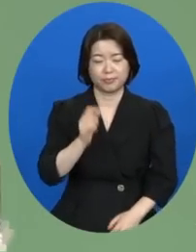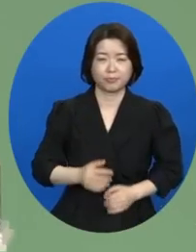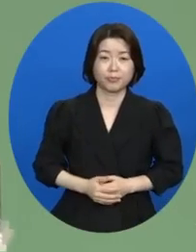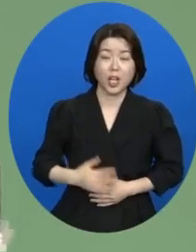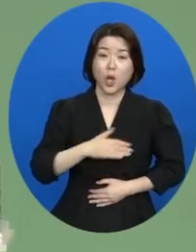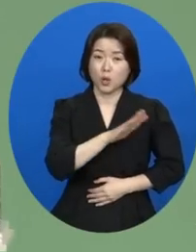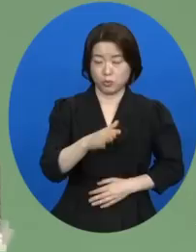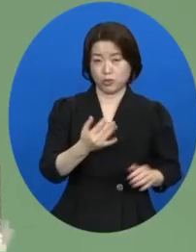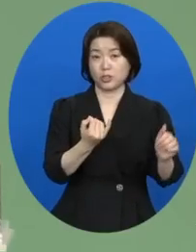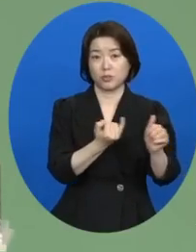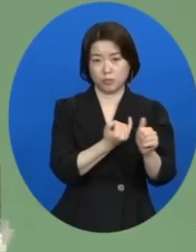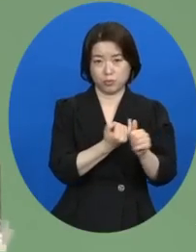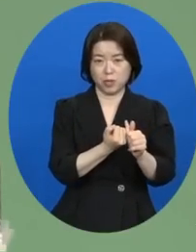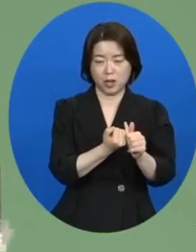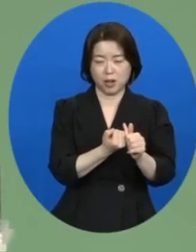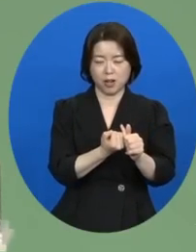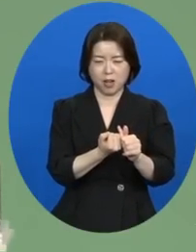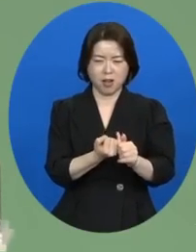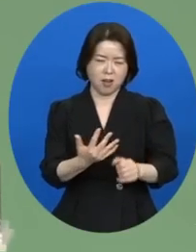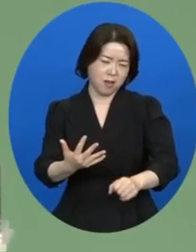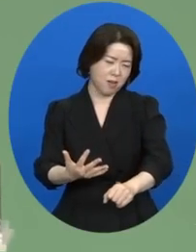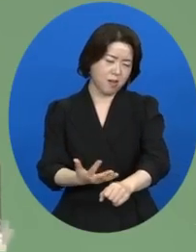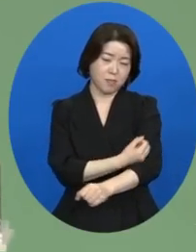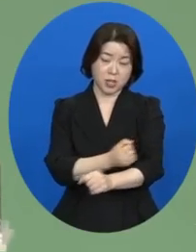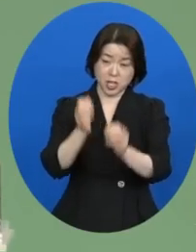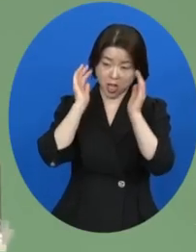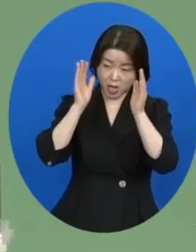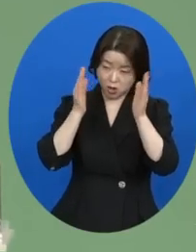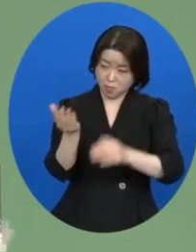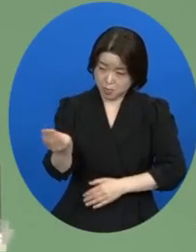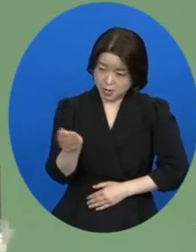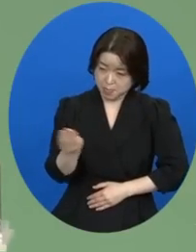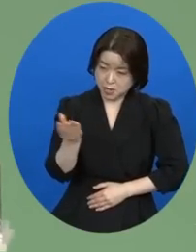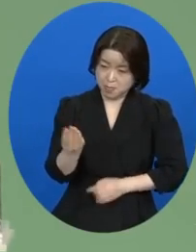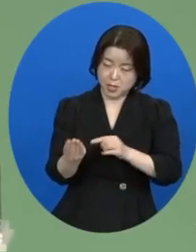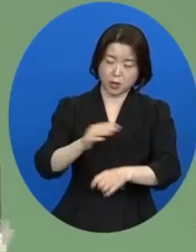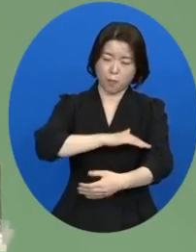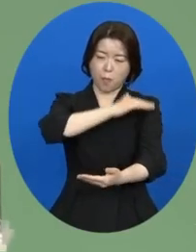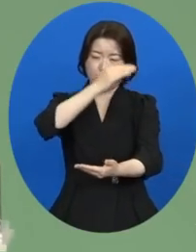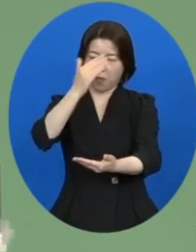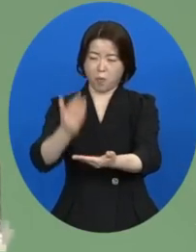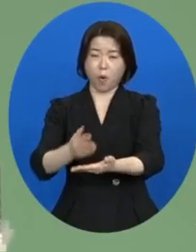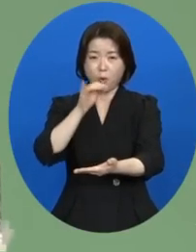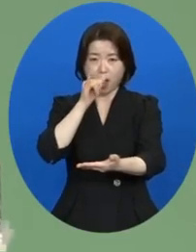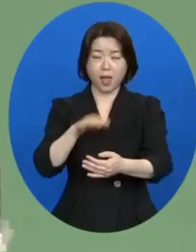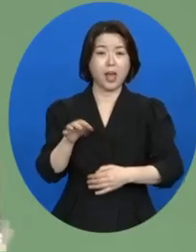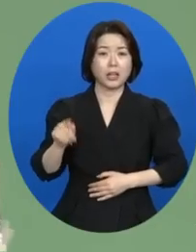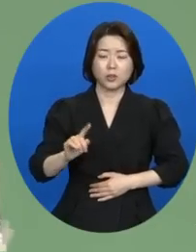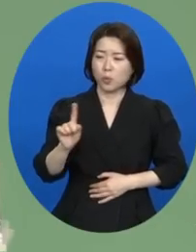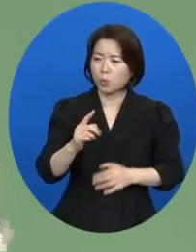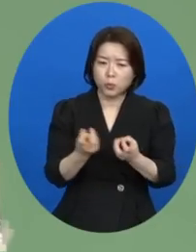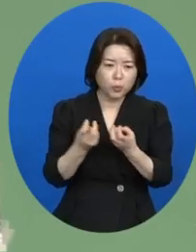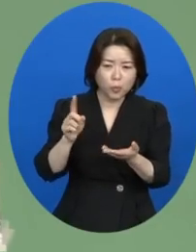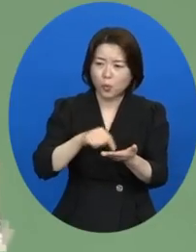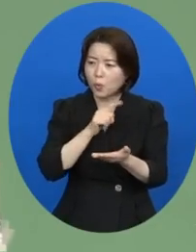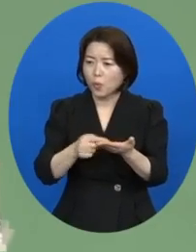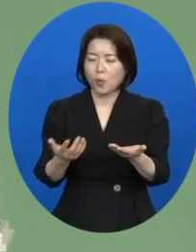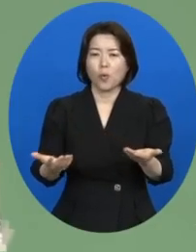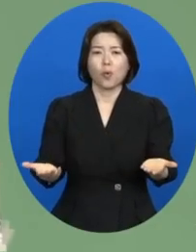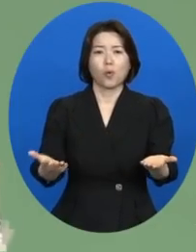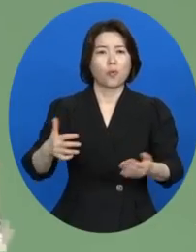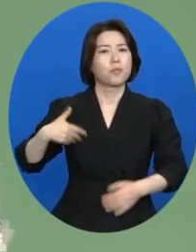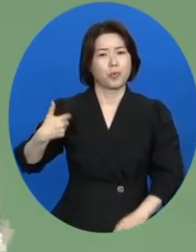저희 부부에게는 어마어마한 학비용 자금이 있었고 그곳을 어떻게 갚아야